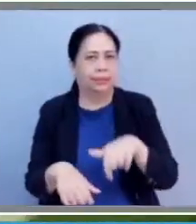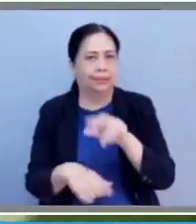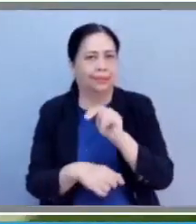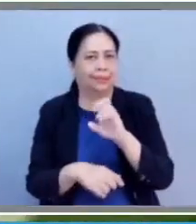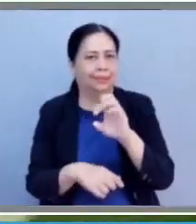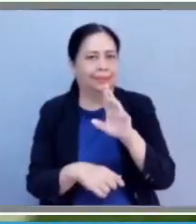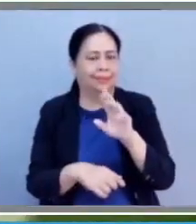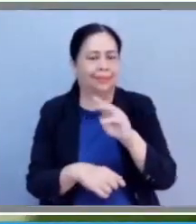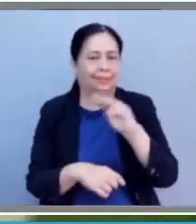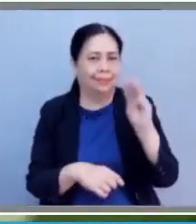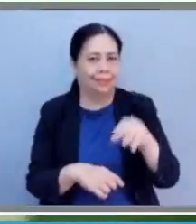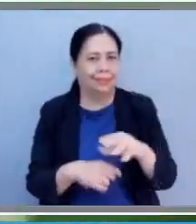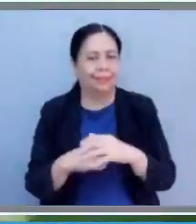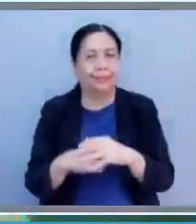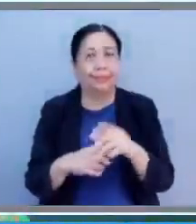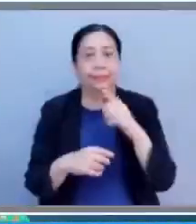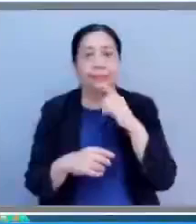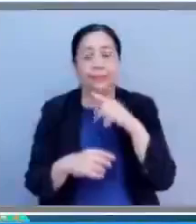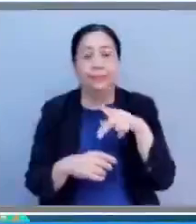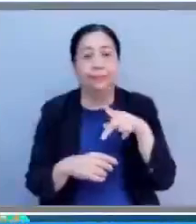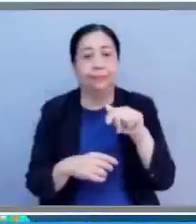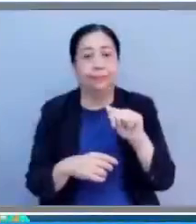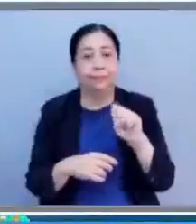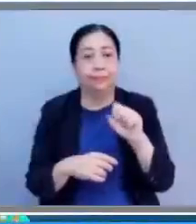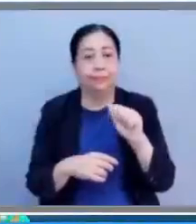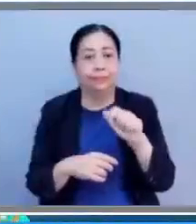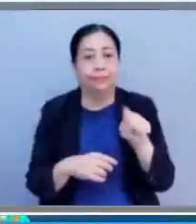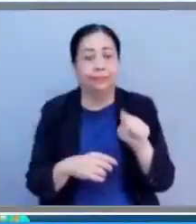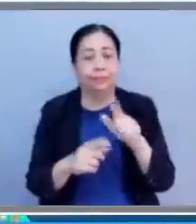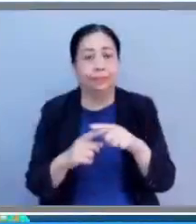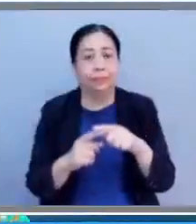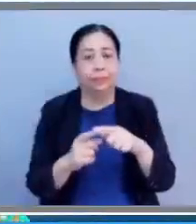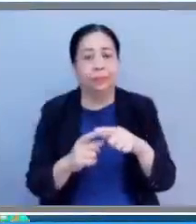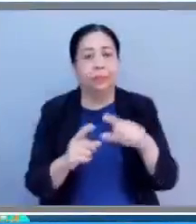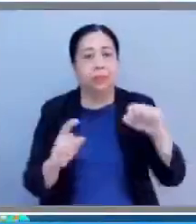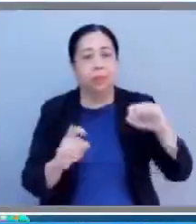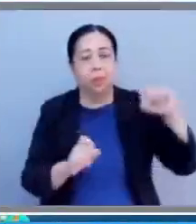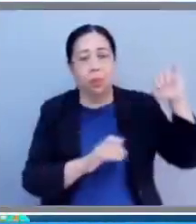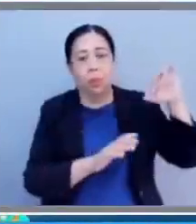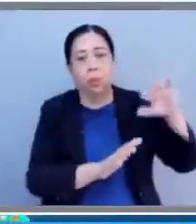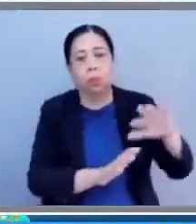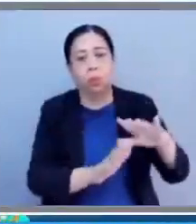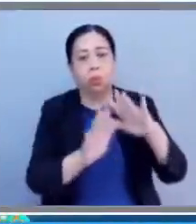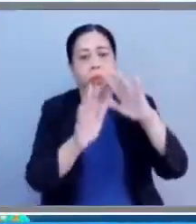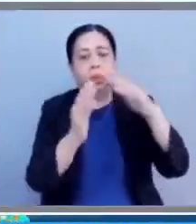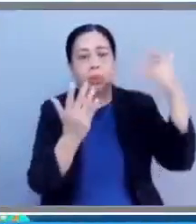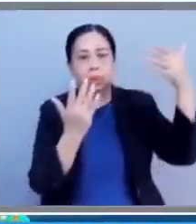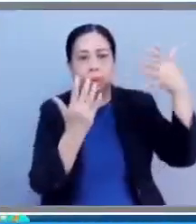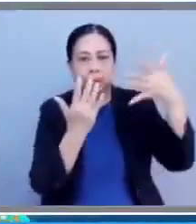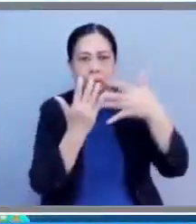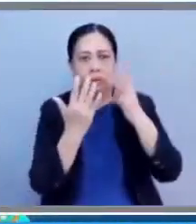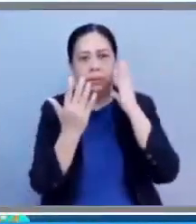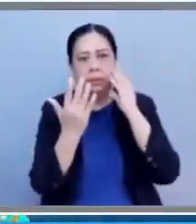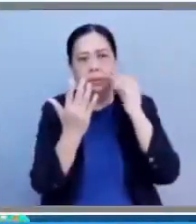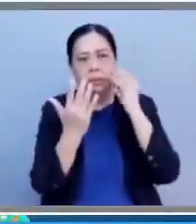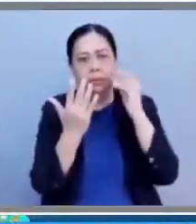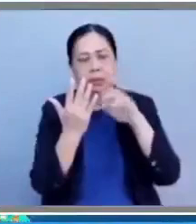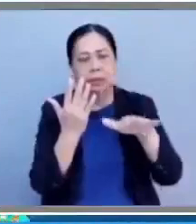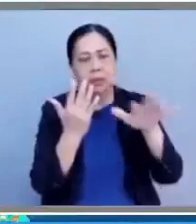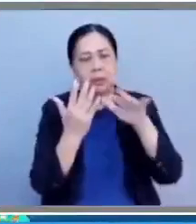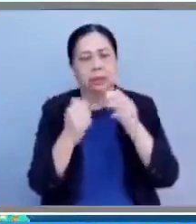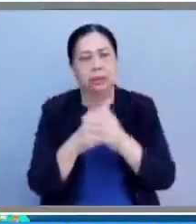Manila. Ayon sa PAGASA, itong easterlies at mga local thunderstorm ang mararanasan sa malaking bahagi ng